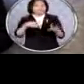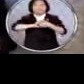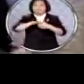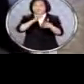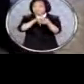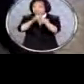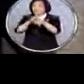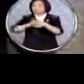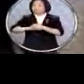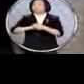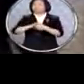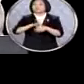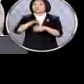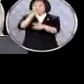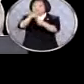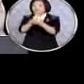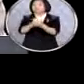把它实现。